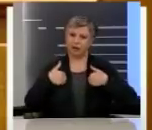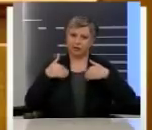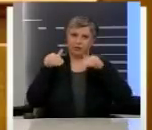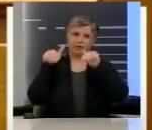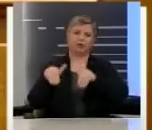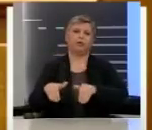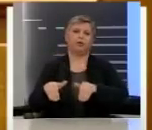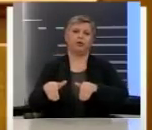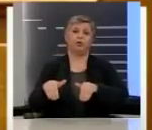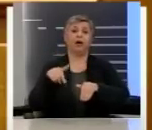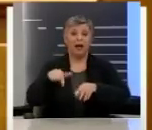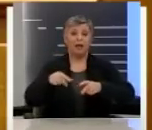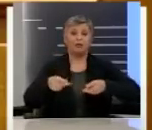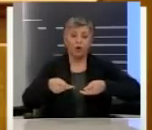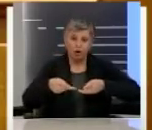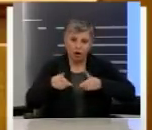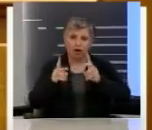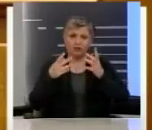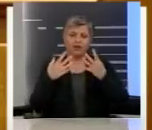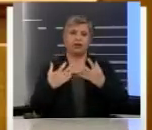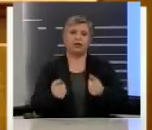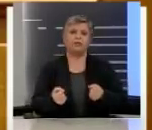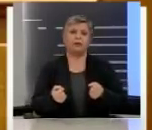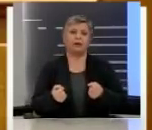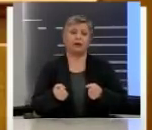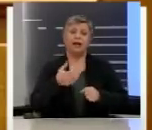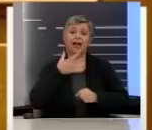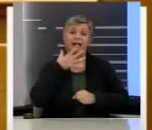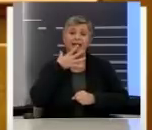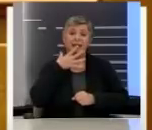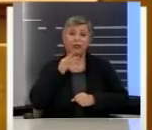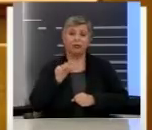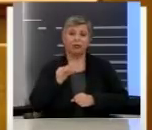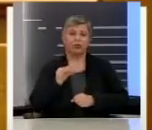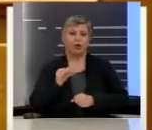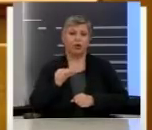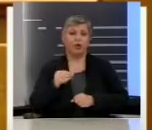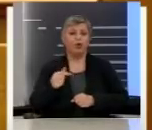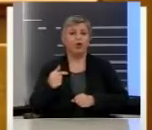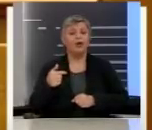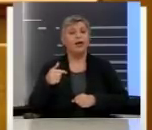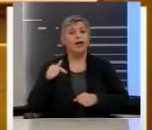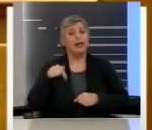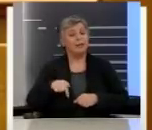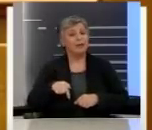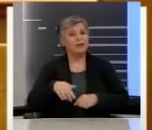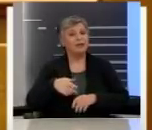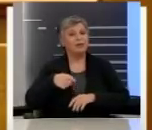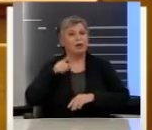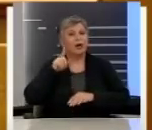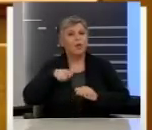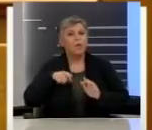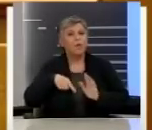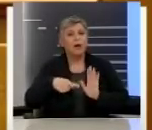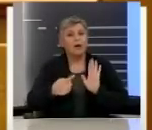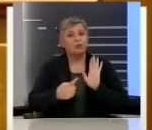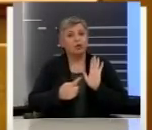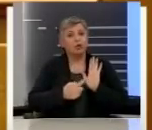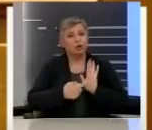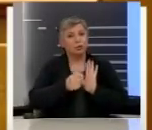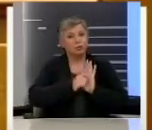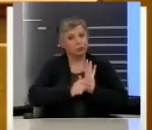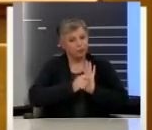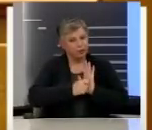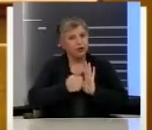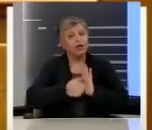ελευθερίας. Και είναι ακριβώς γι' αυτό το λόγο που η σημερινή νομοθέτηση για μας συνιστά